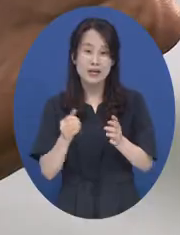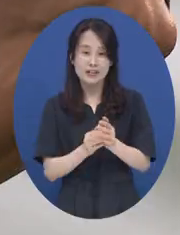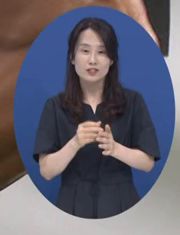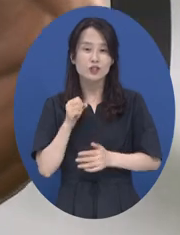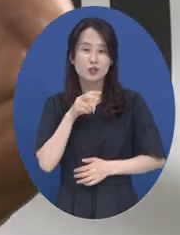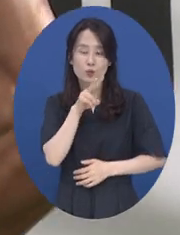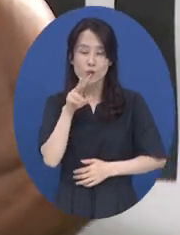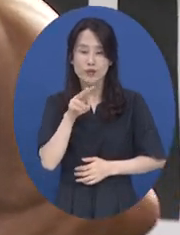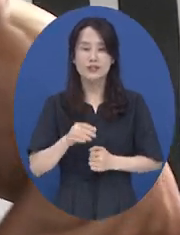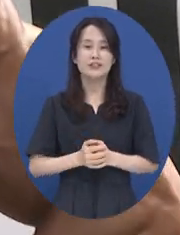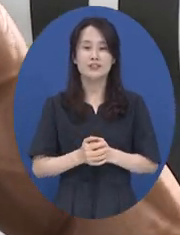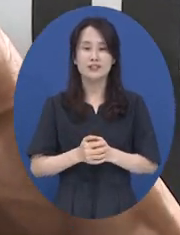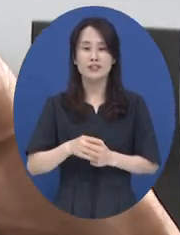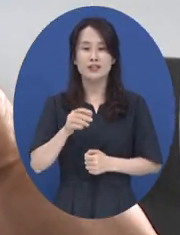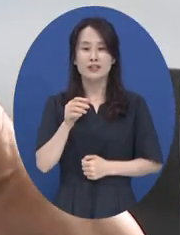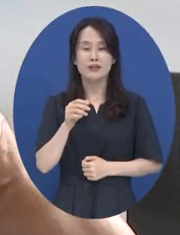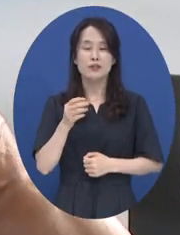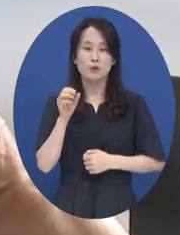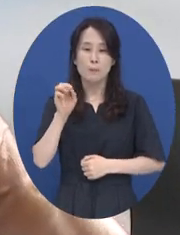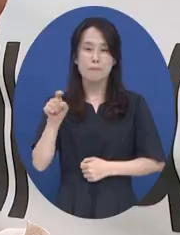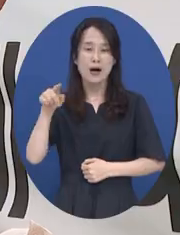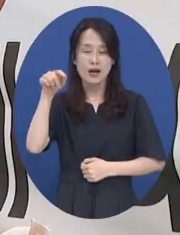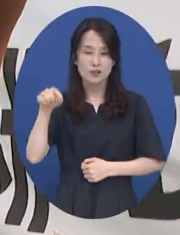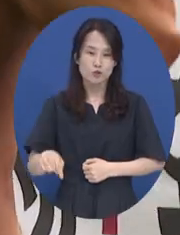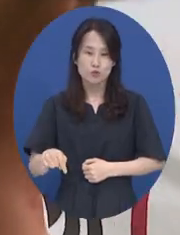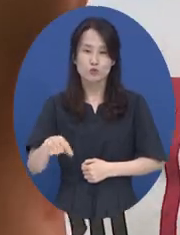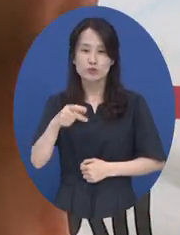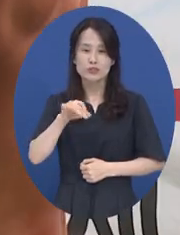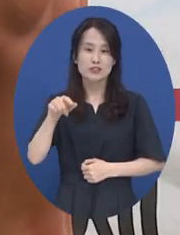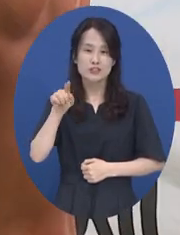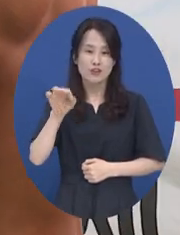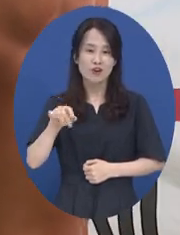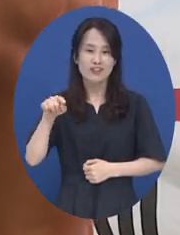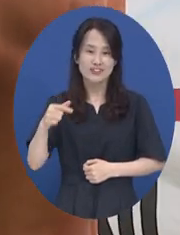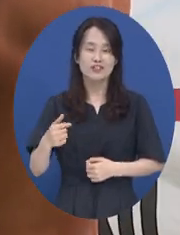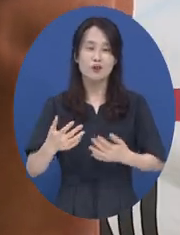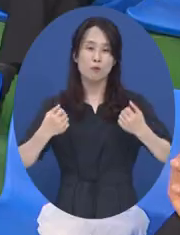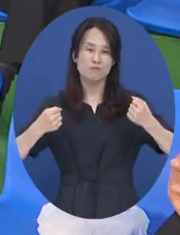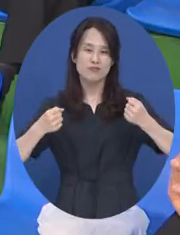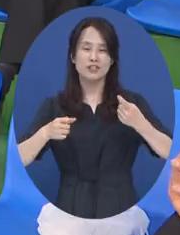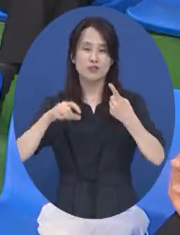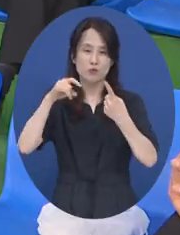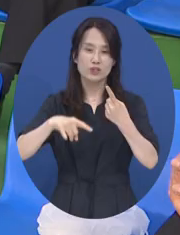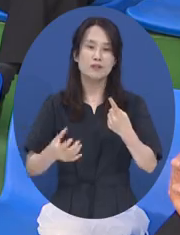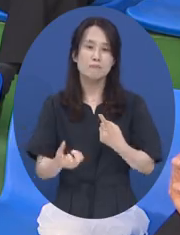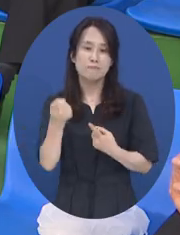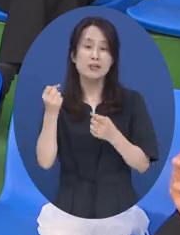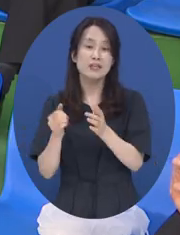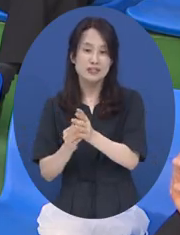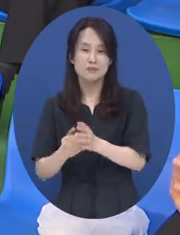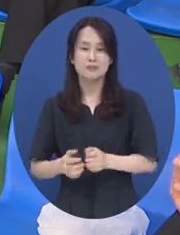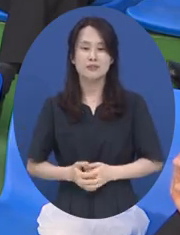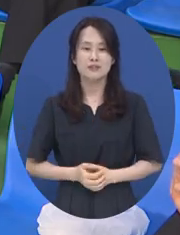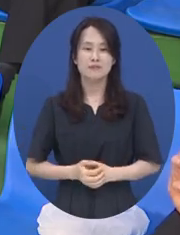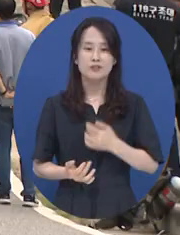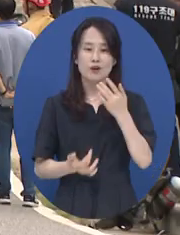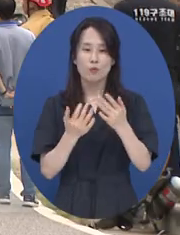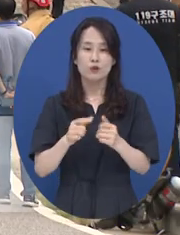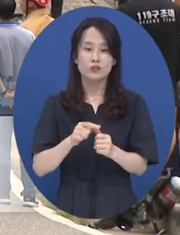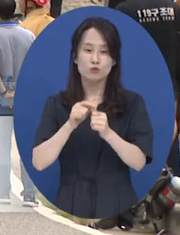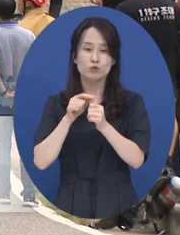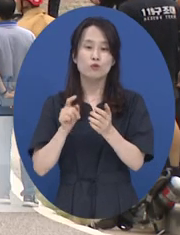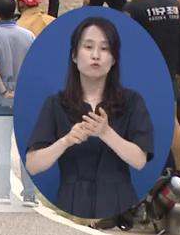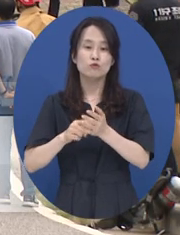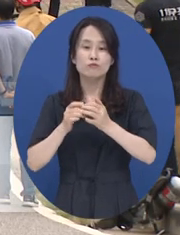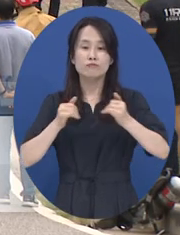돌아갔고, 또 용인 소방서 홍범석 소방교와 파주 소방서 지정근 소방장이 몸짱 소방관 1위로 선정됐습니다.